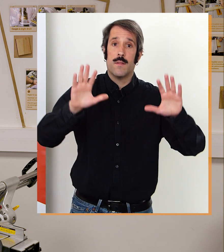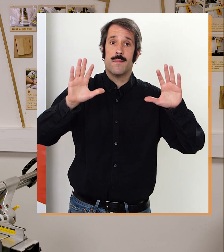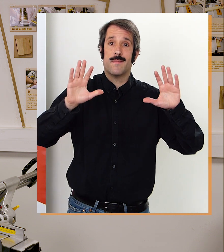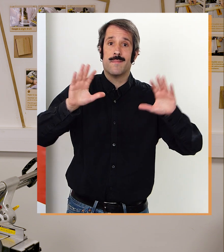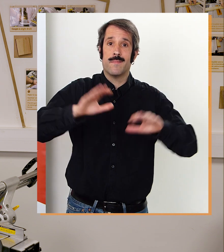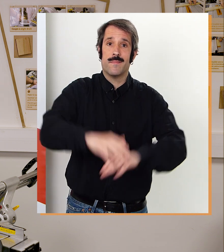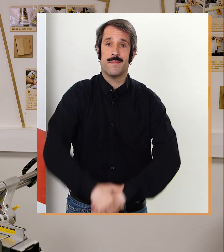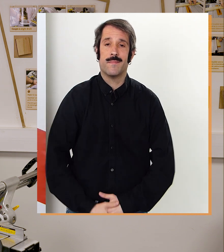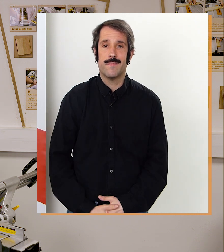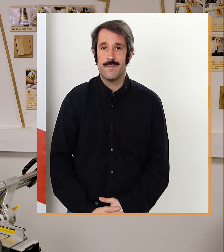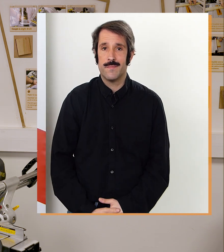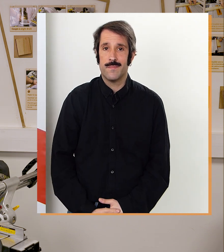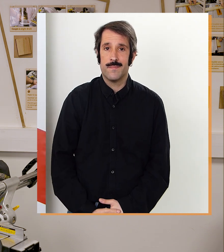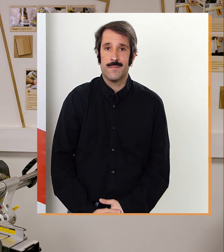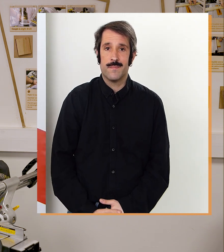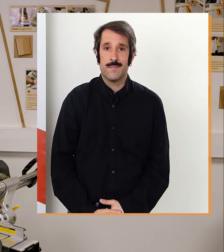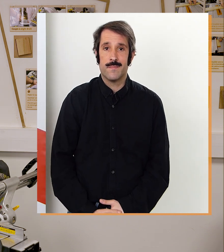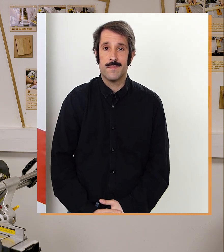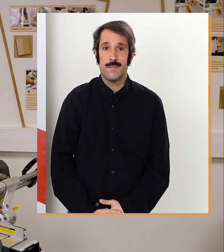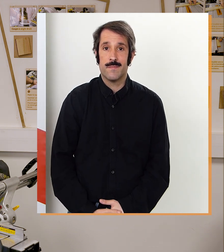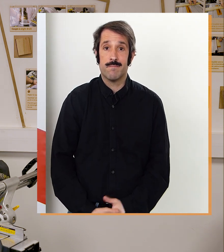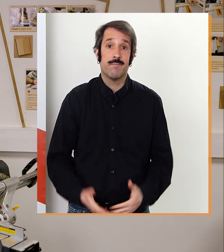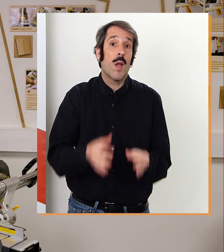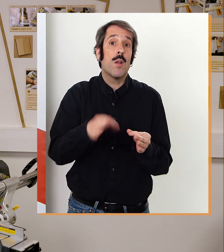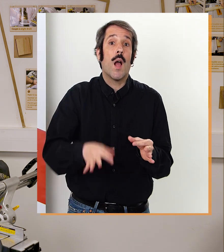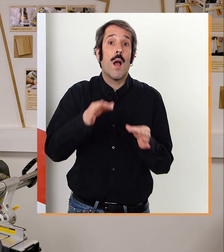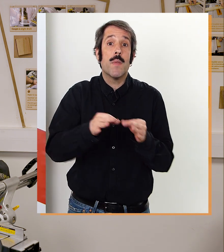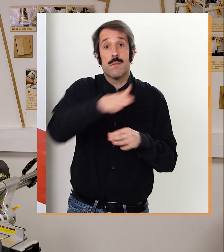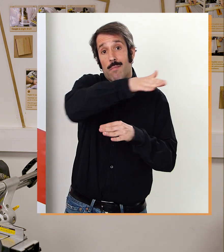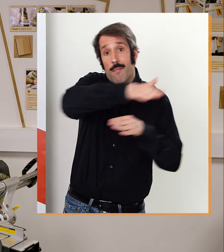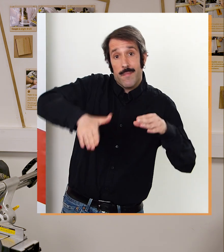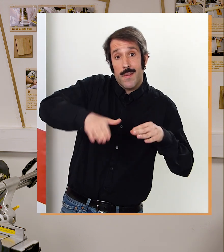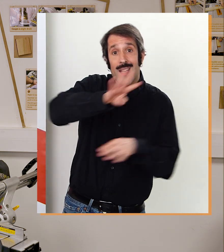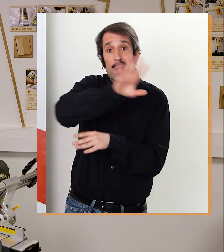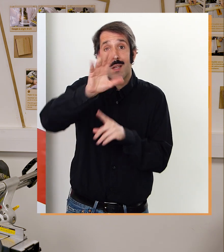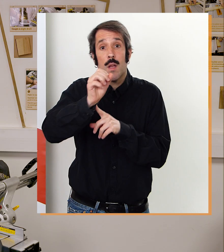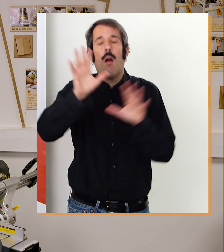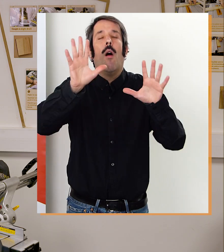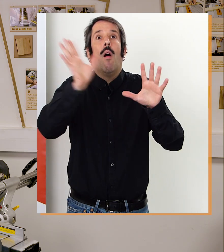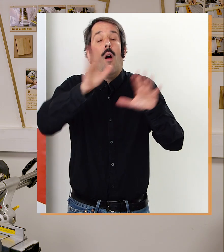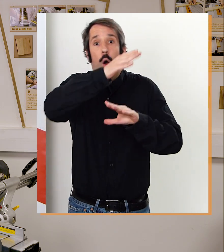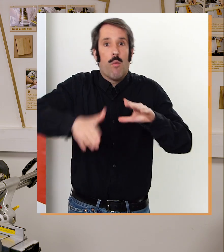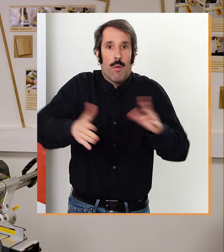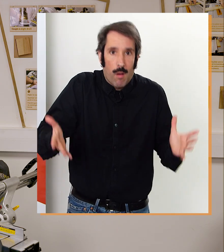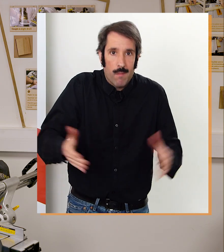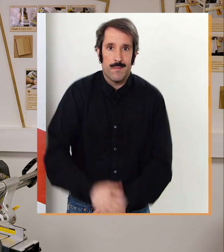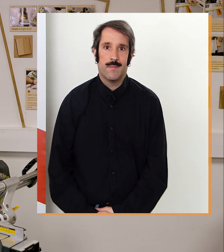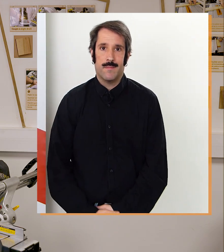Une fois que ceci fait, on relâche tout tranquillement. Et on obtient une coupe à 45 degrés. Pardon, une coupe